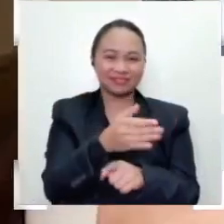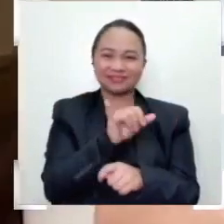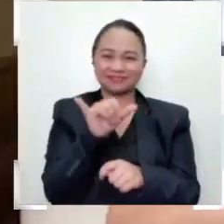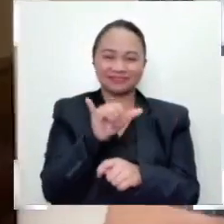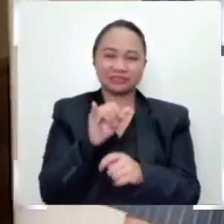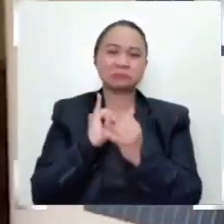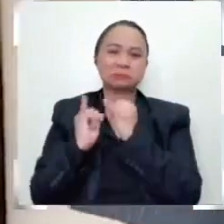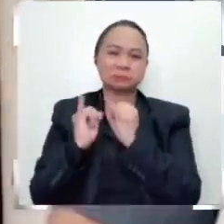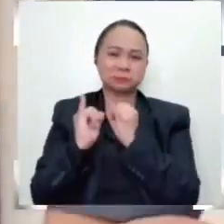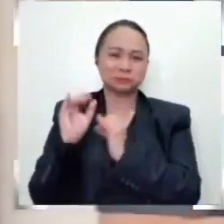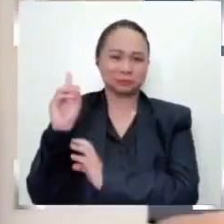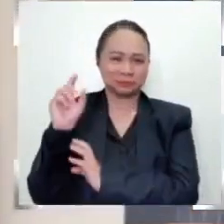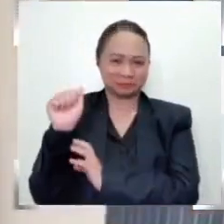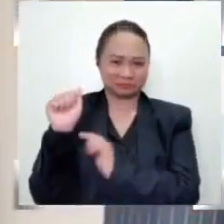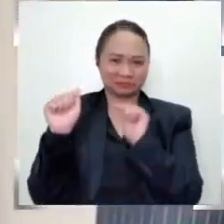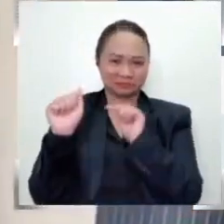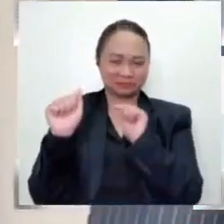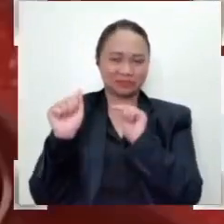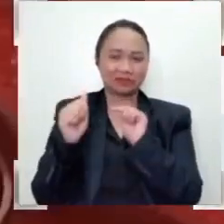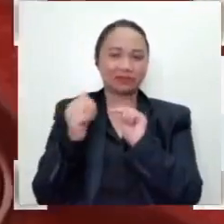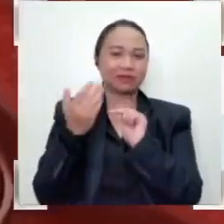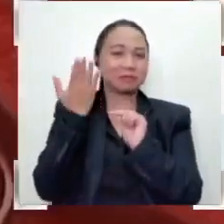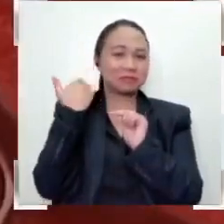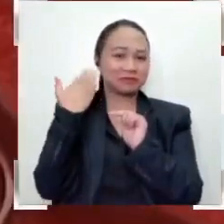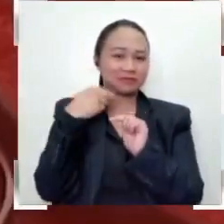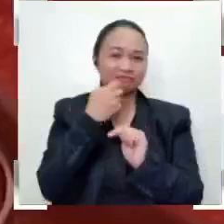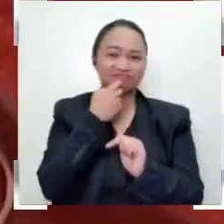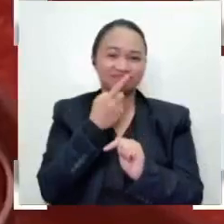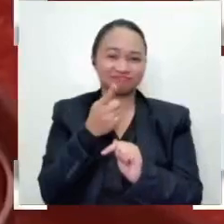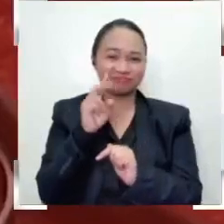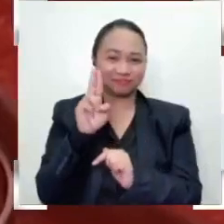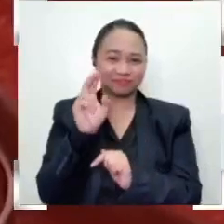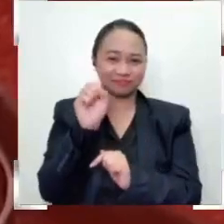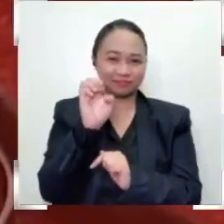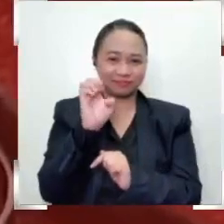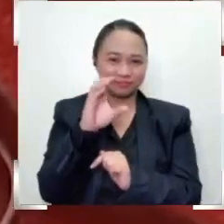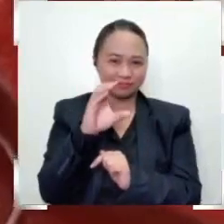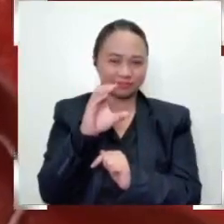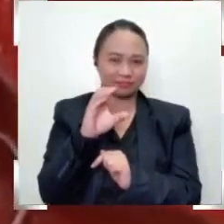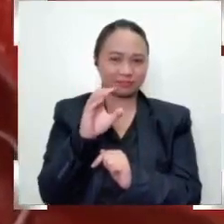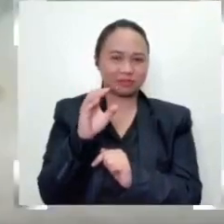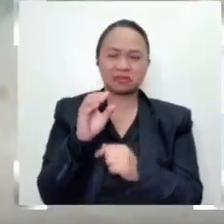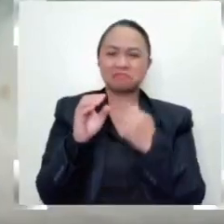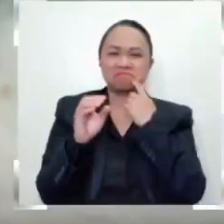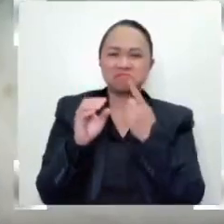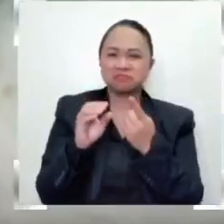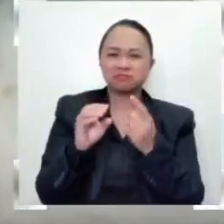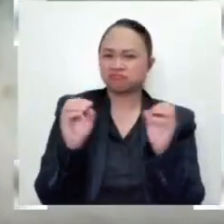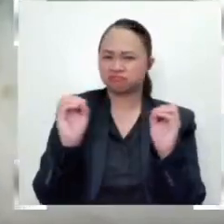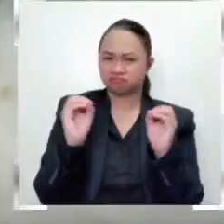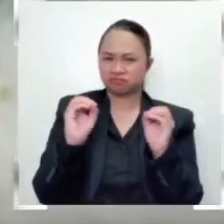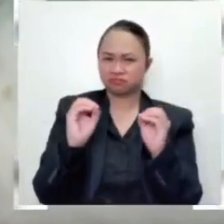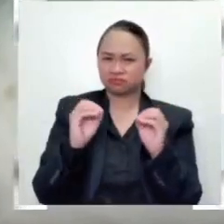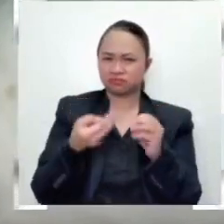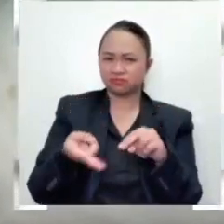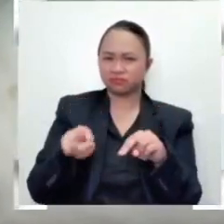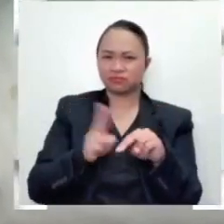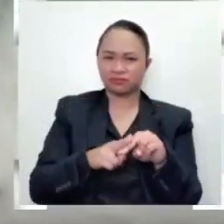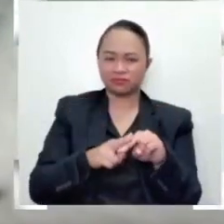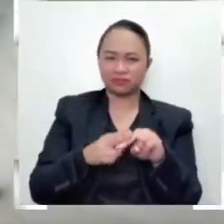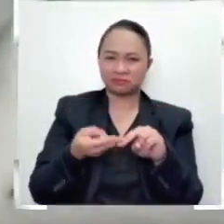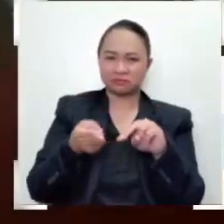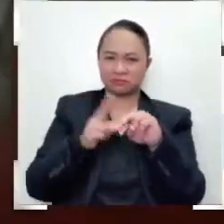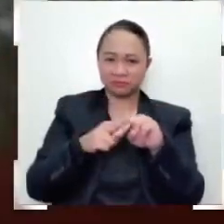sinabi ni Undersecretary Panganiban na wala silang nakikitang pagtaas ng presyo ng asin. Ang kulang aniya ay common salt na ginagamit